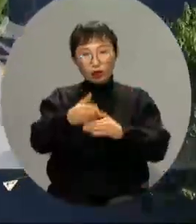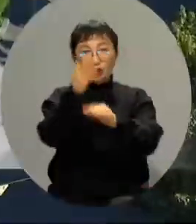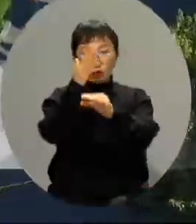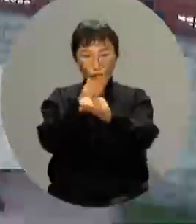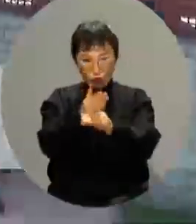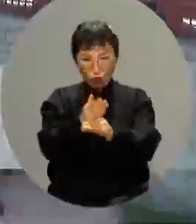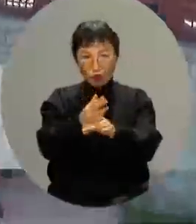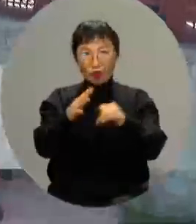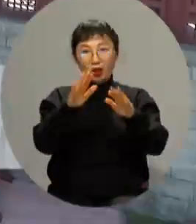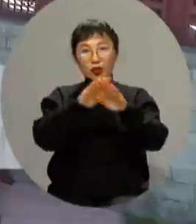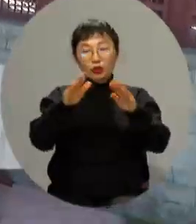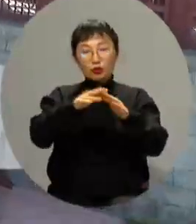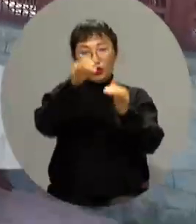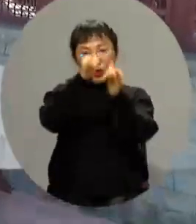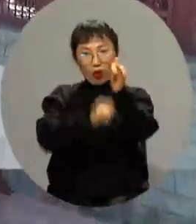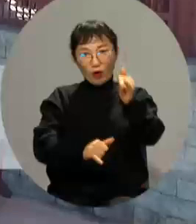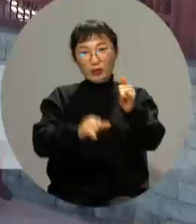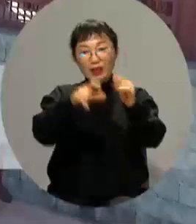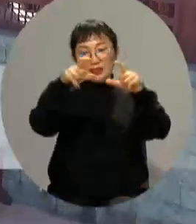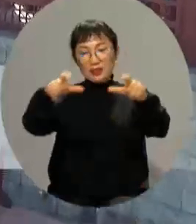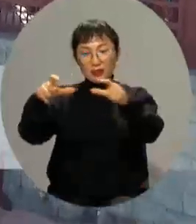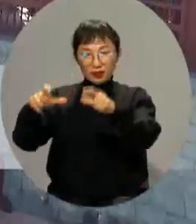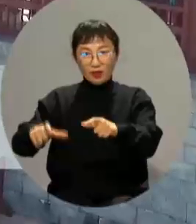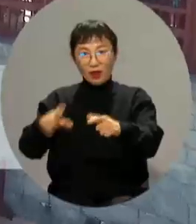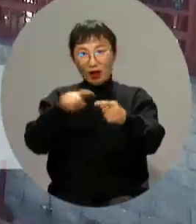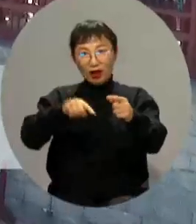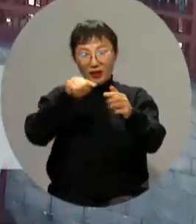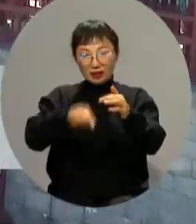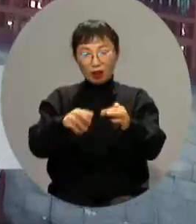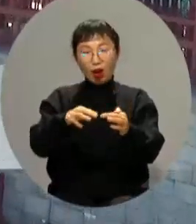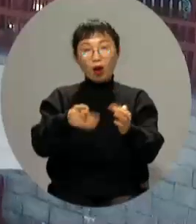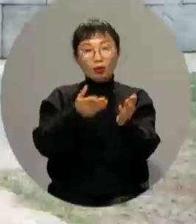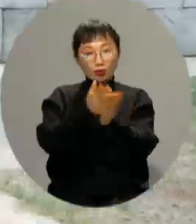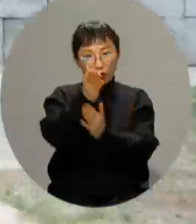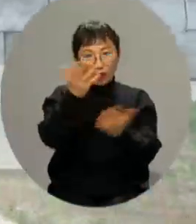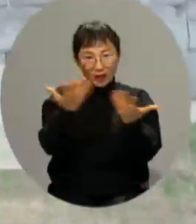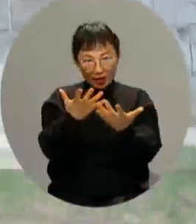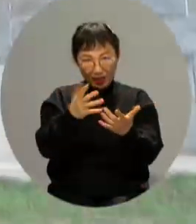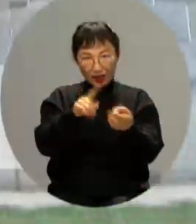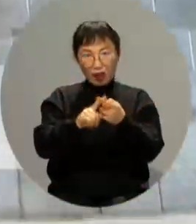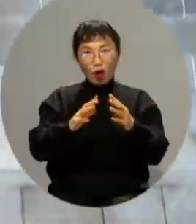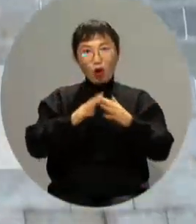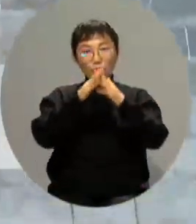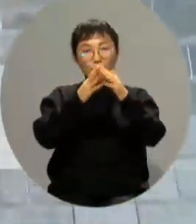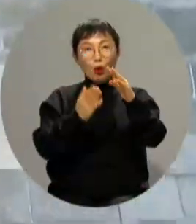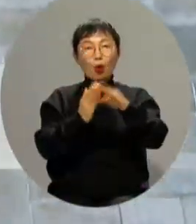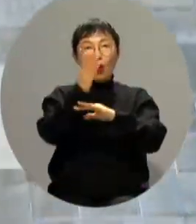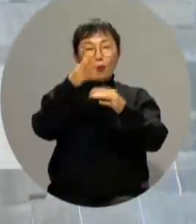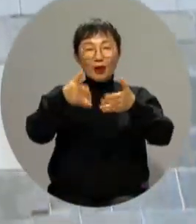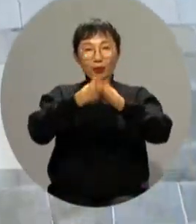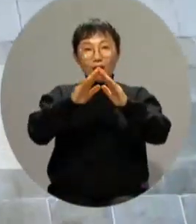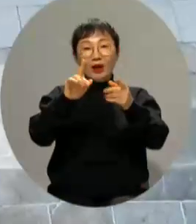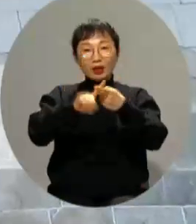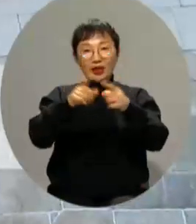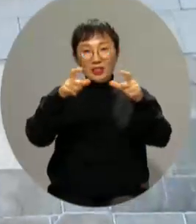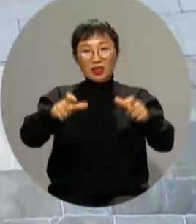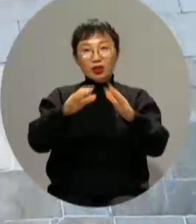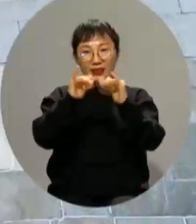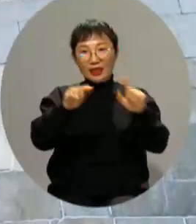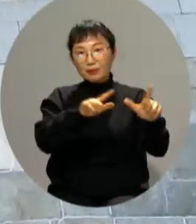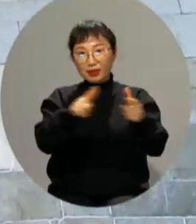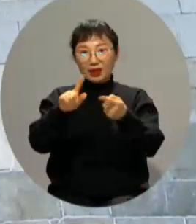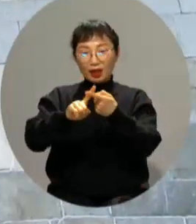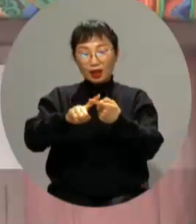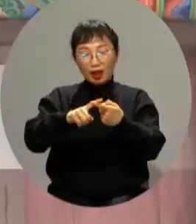거리 등 전주역사 도심 지구로 묶여 업종과 개발 규모 건축물 높이 등의 제안을 받아온 지역의 거주민들에게